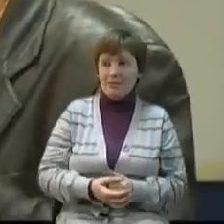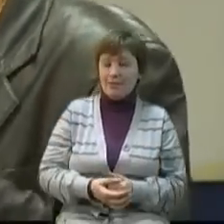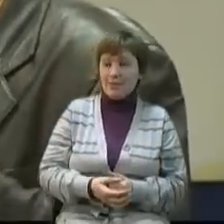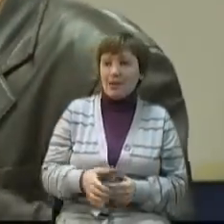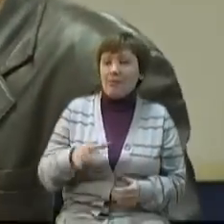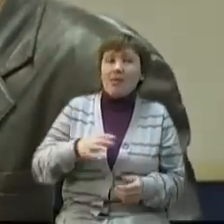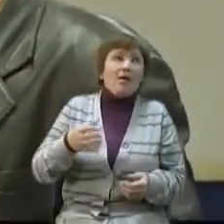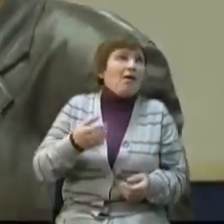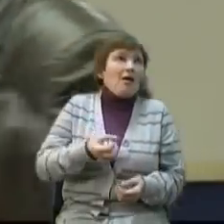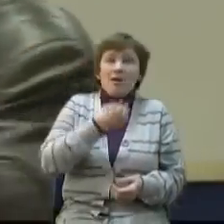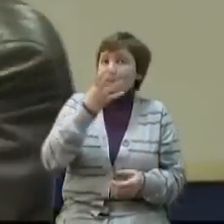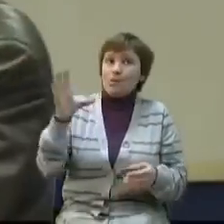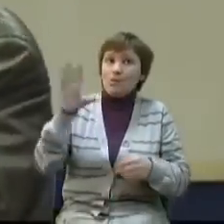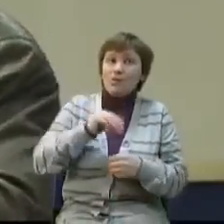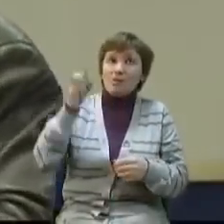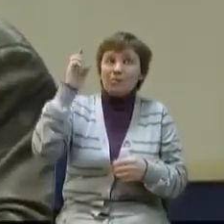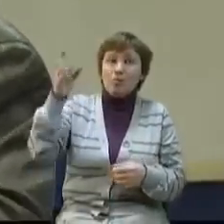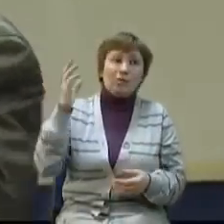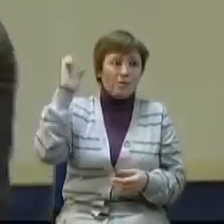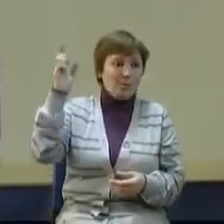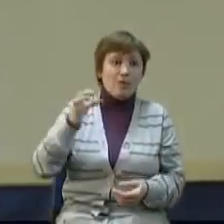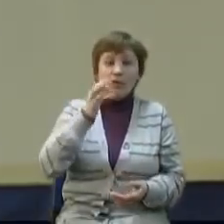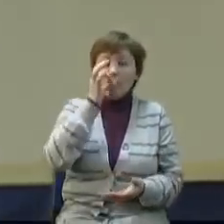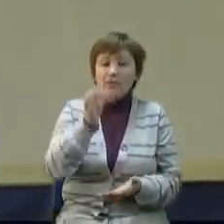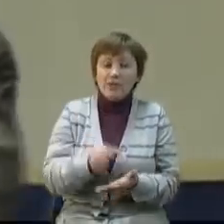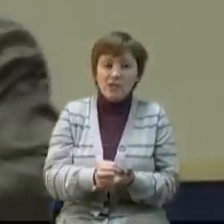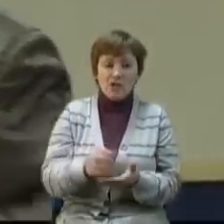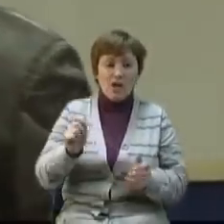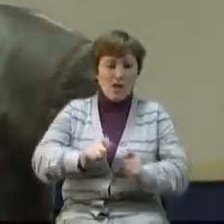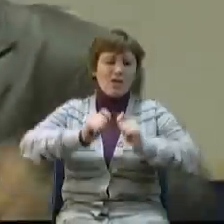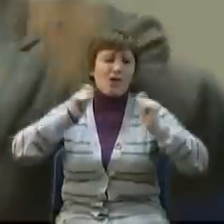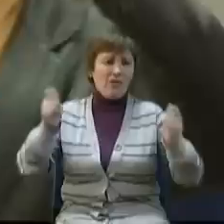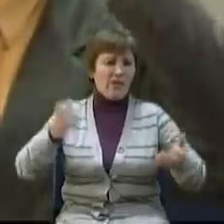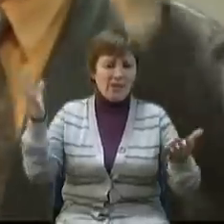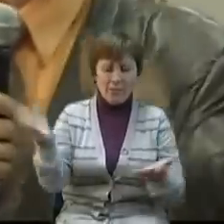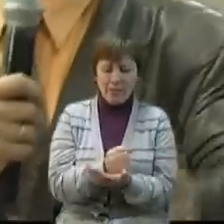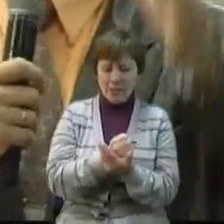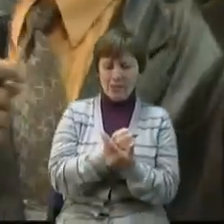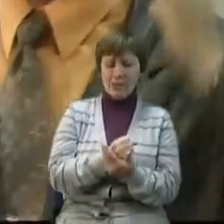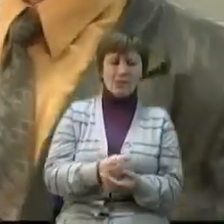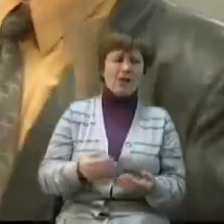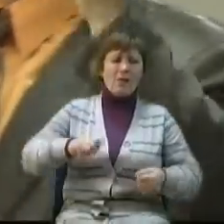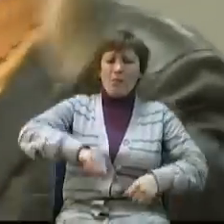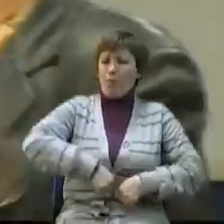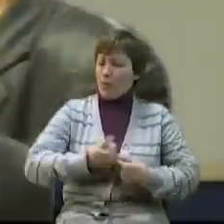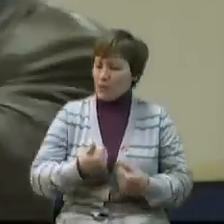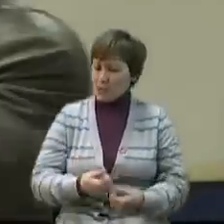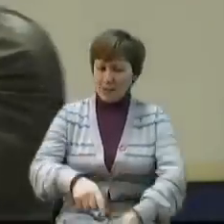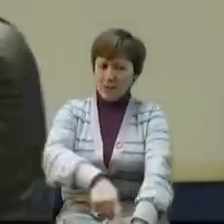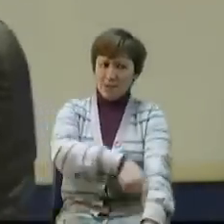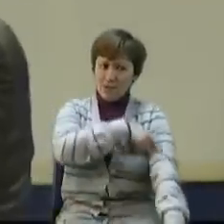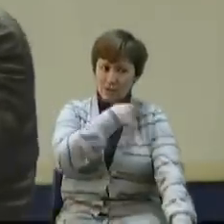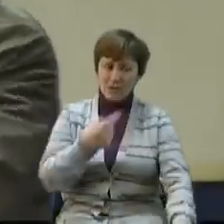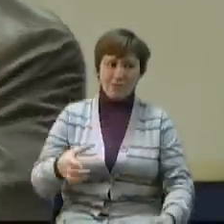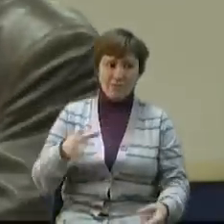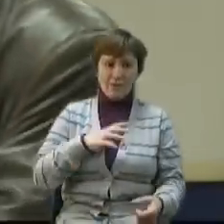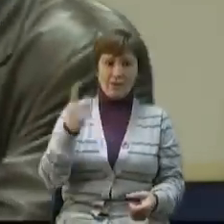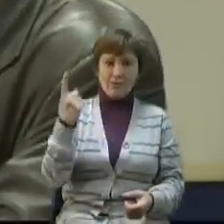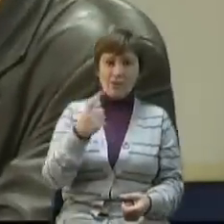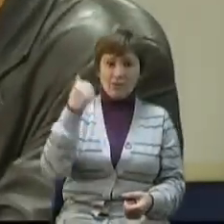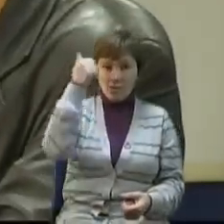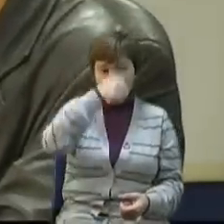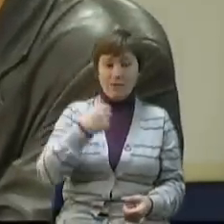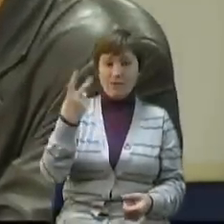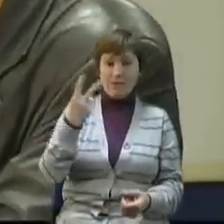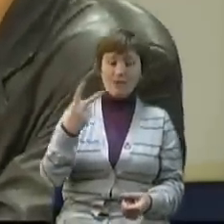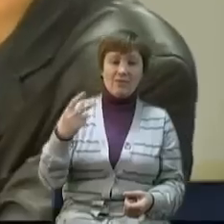Вам так было хорошо с Богом, Бог так отвечал, такие откровения приходили, посты самые длительные, в первый год два